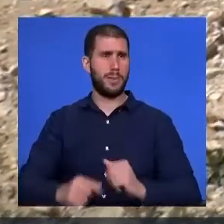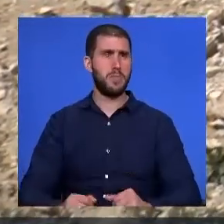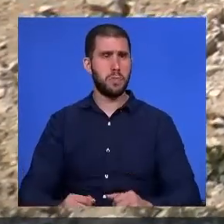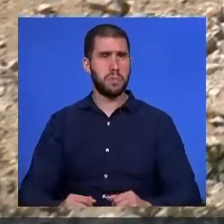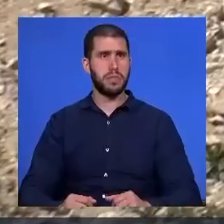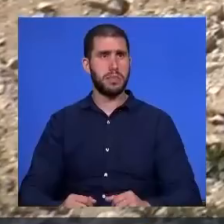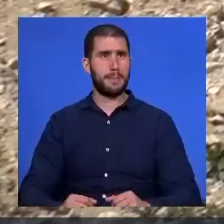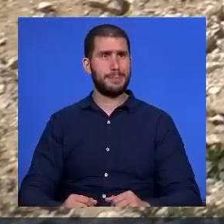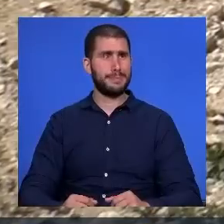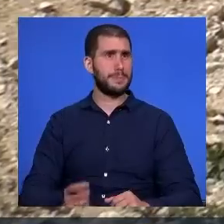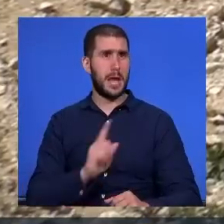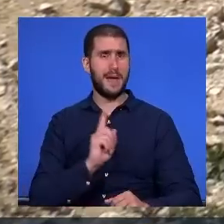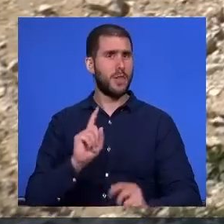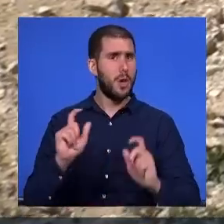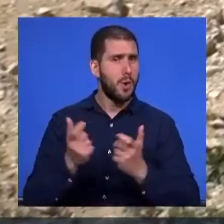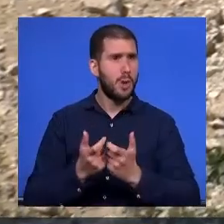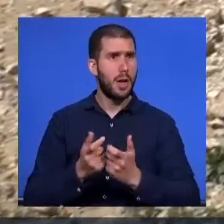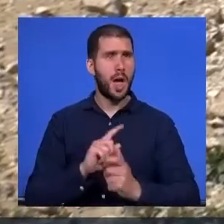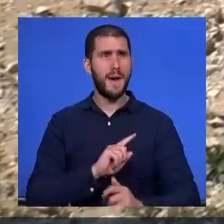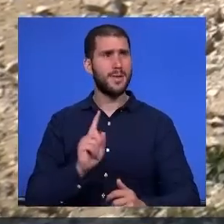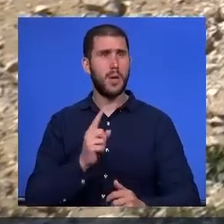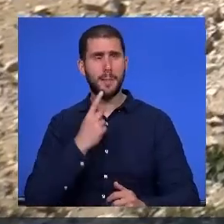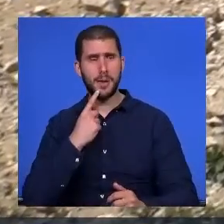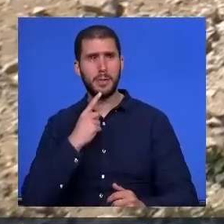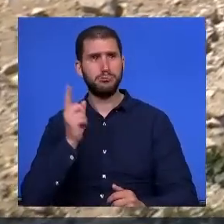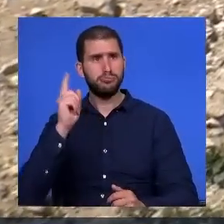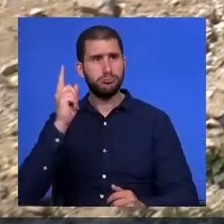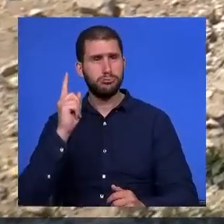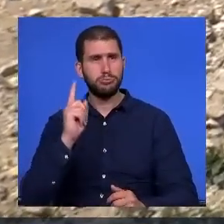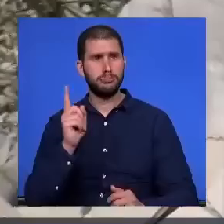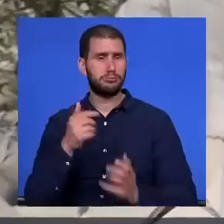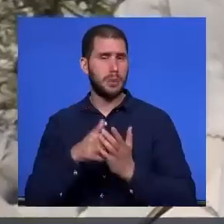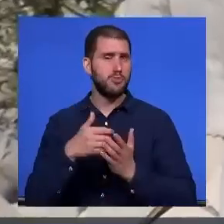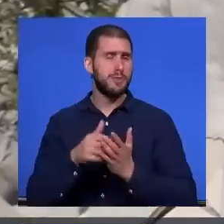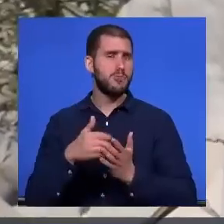ובורחים. ואף אחד לא עוצר אותם, אף אחד לא אומר